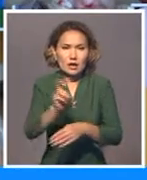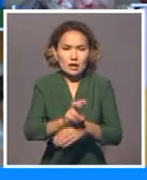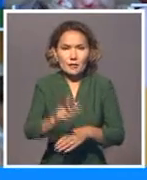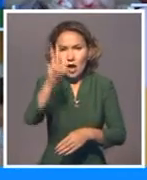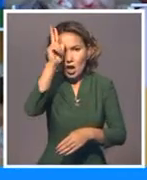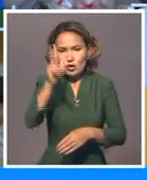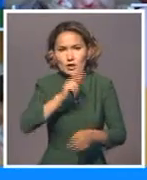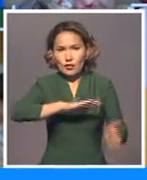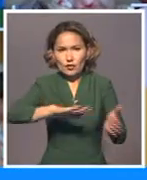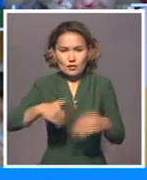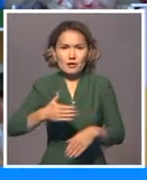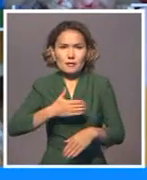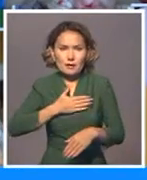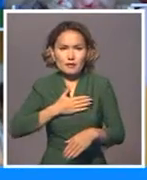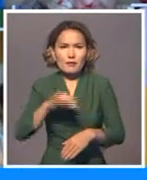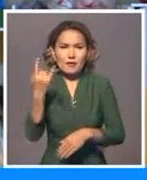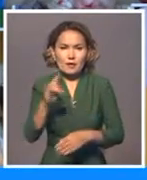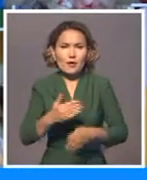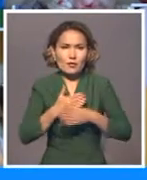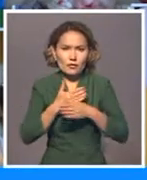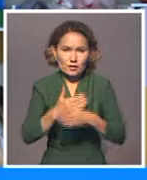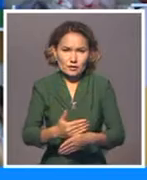Көп көмегі тиіп жатыр.